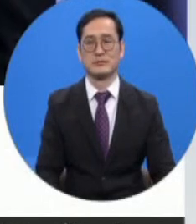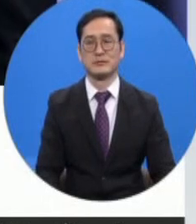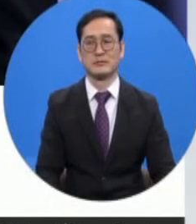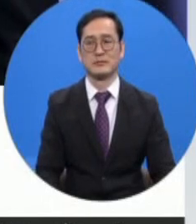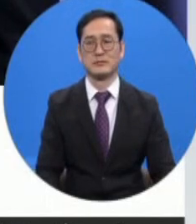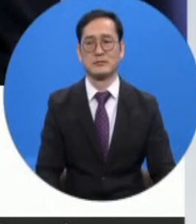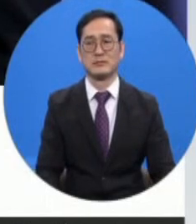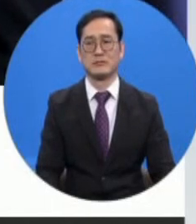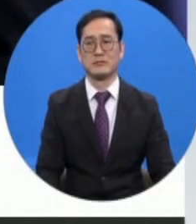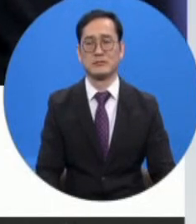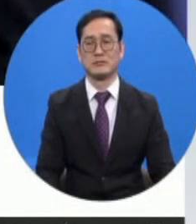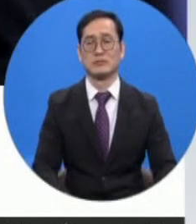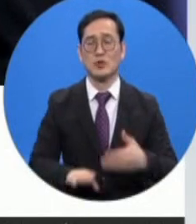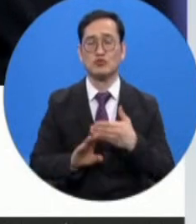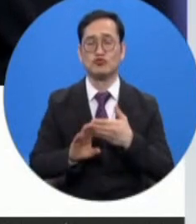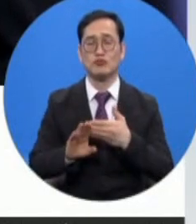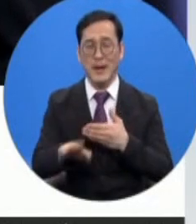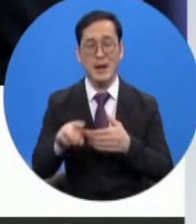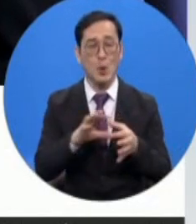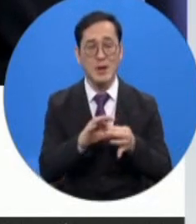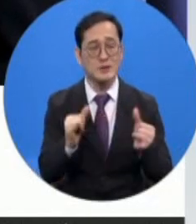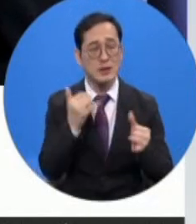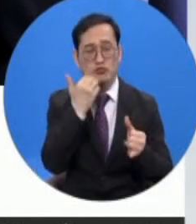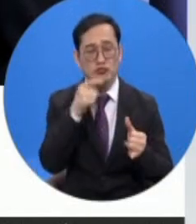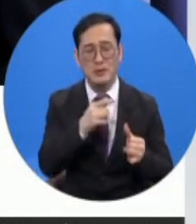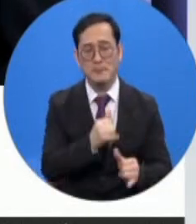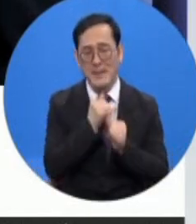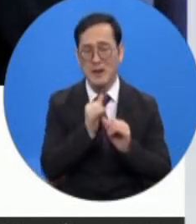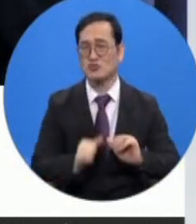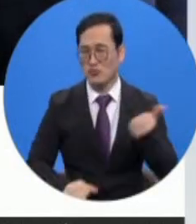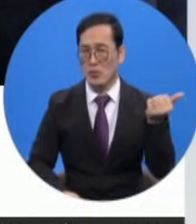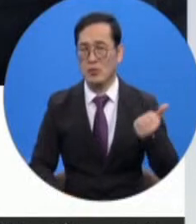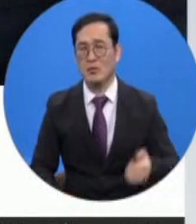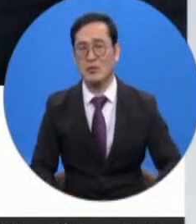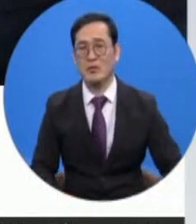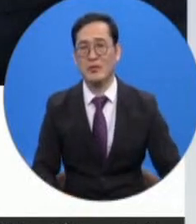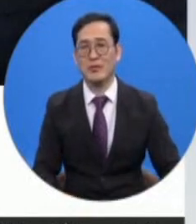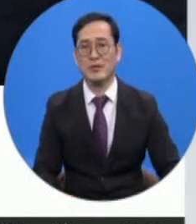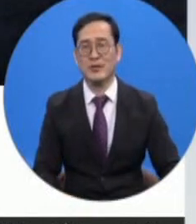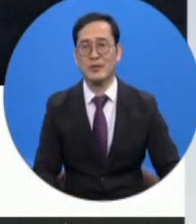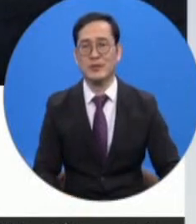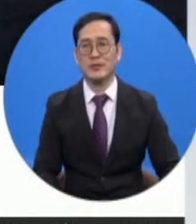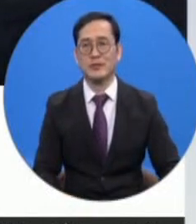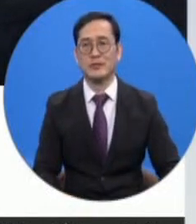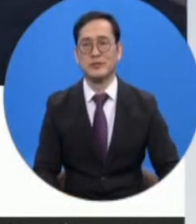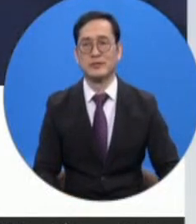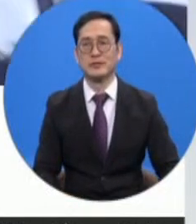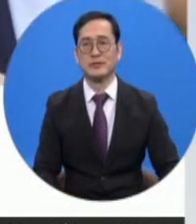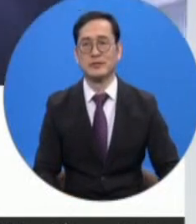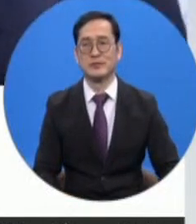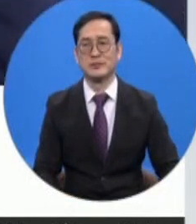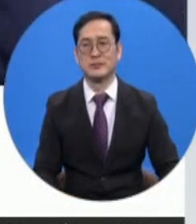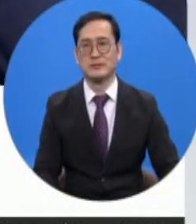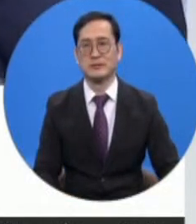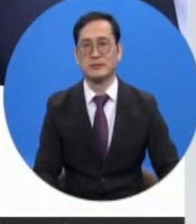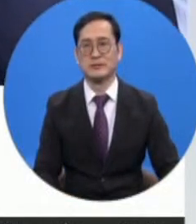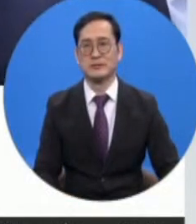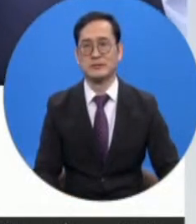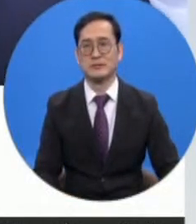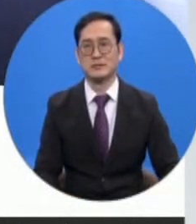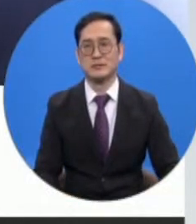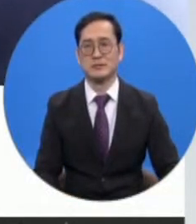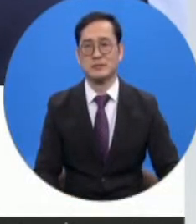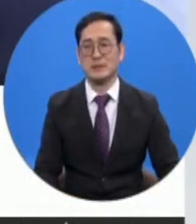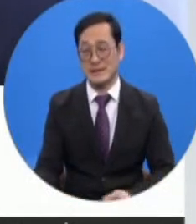안타까운 일들까지 벌어지게 됐었죠. 그러니까 이 내용 속에서 지금 하나둘씩 제보를 받은 내용들로 꽤 신빙성 있는